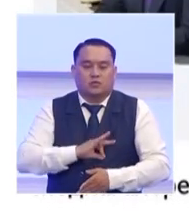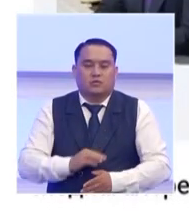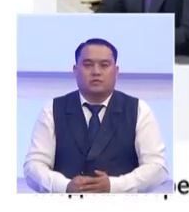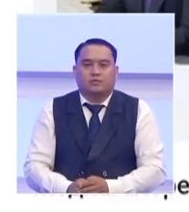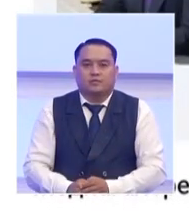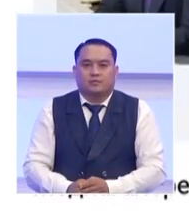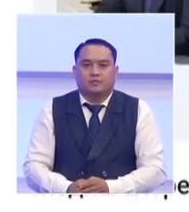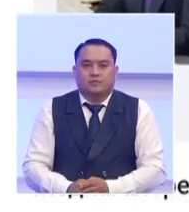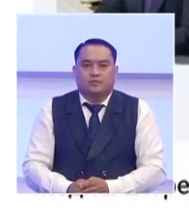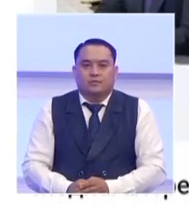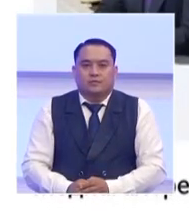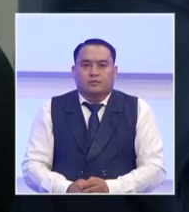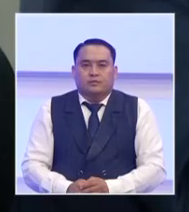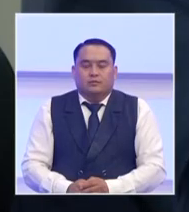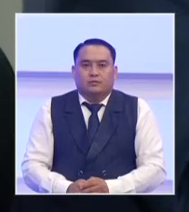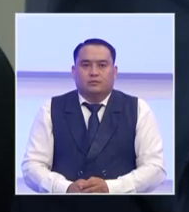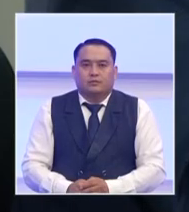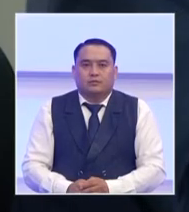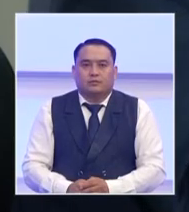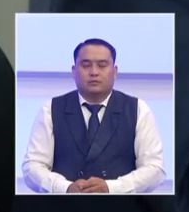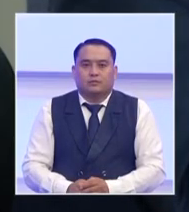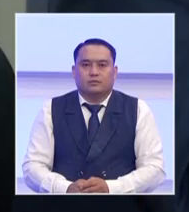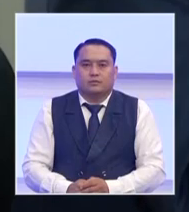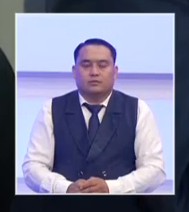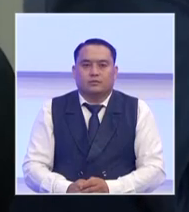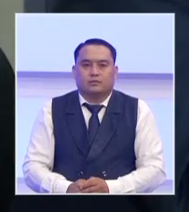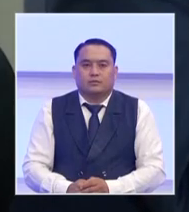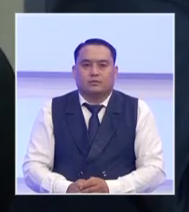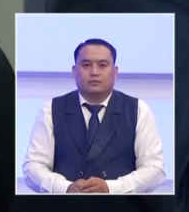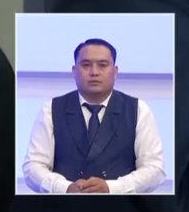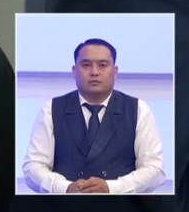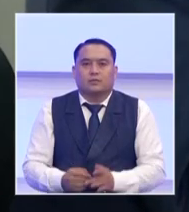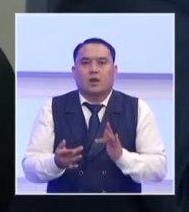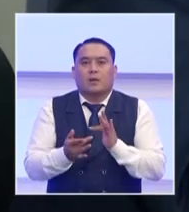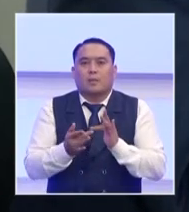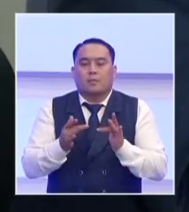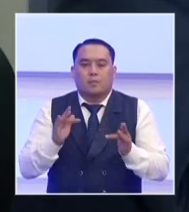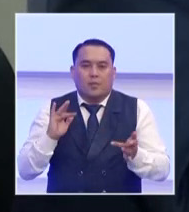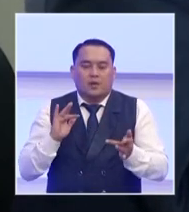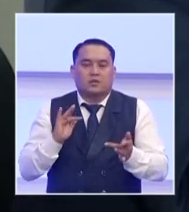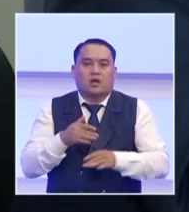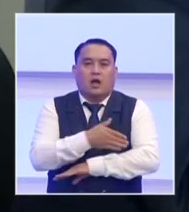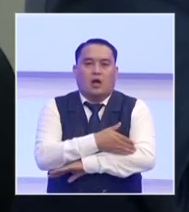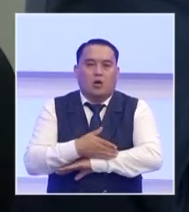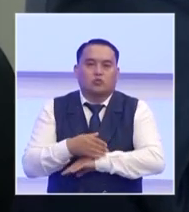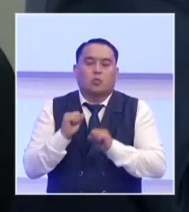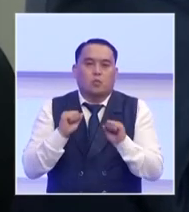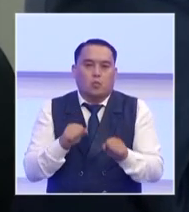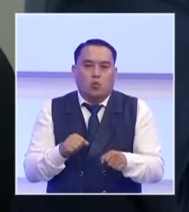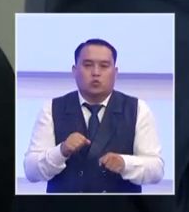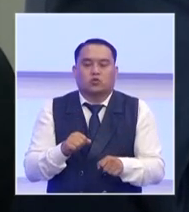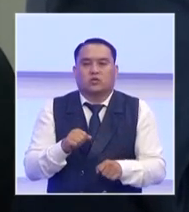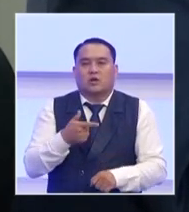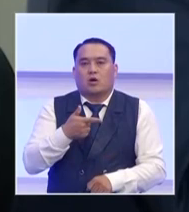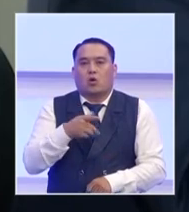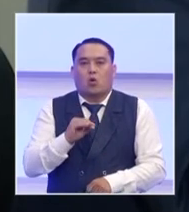этой странице по ссылке 3w . гоф . кызы вы можете перейти на единый